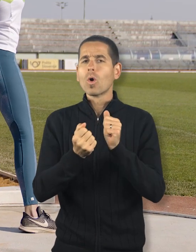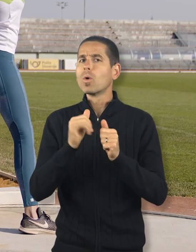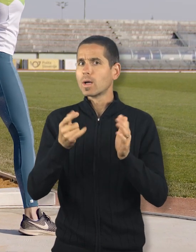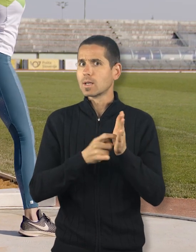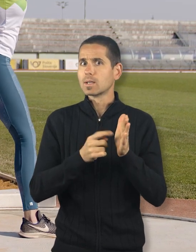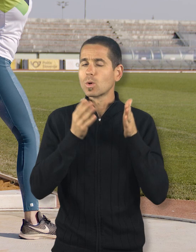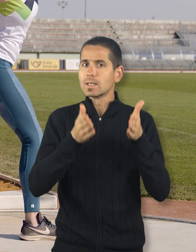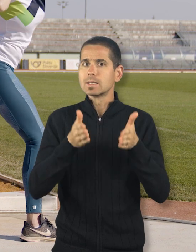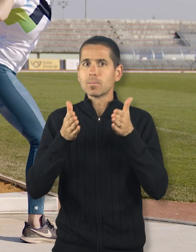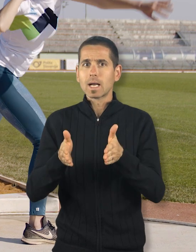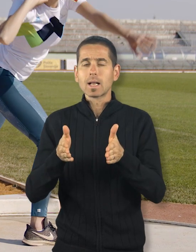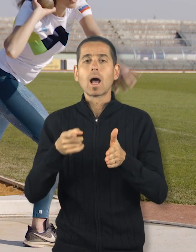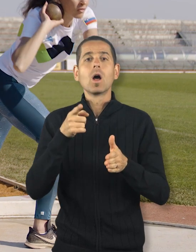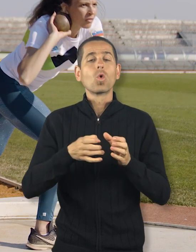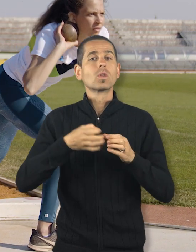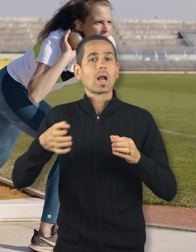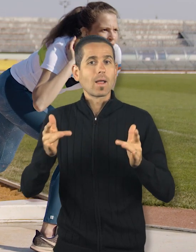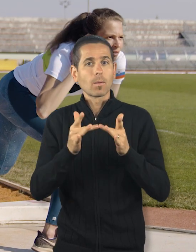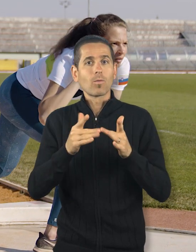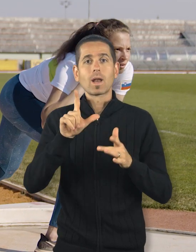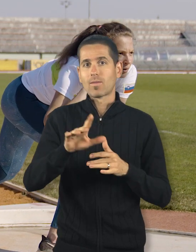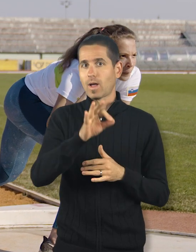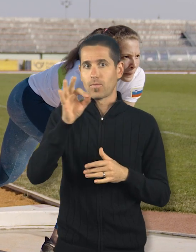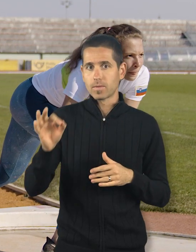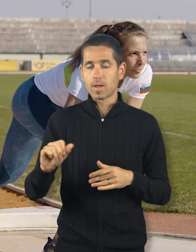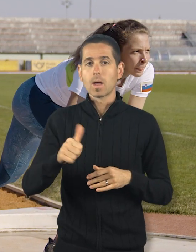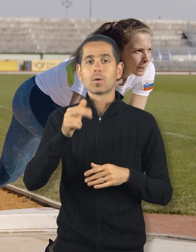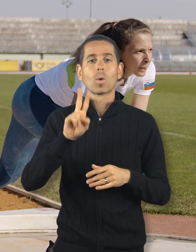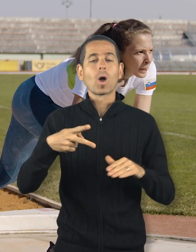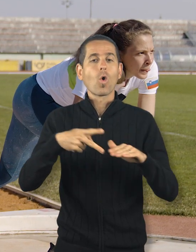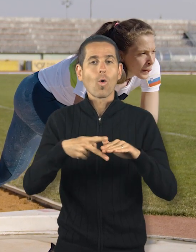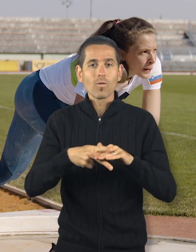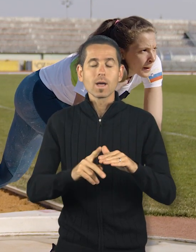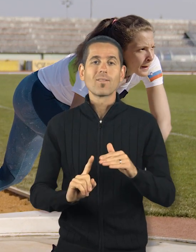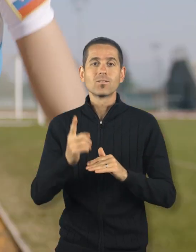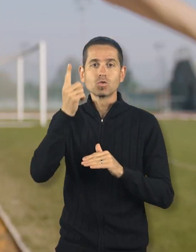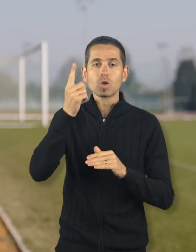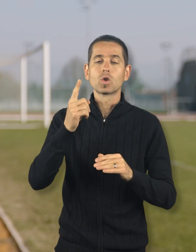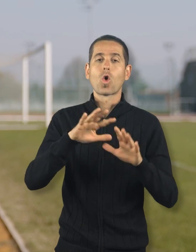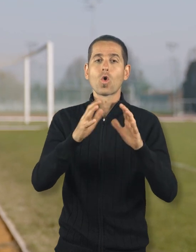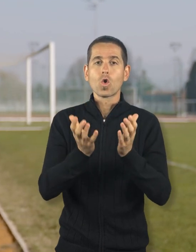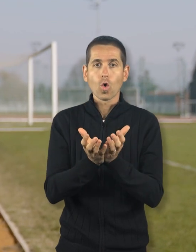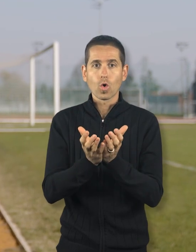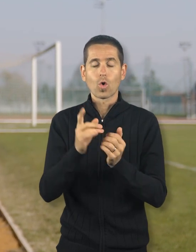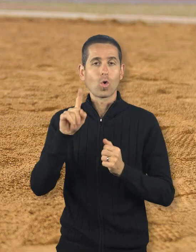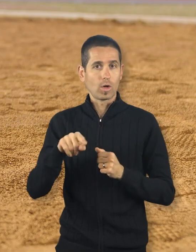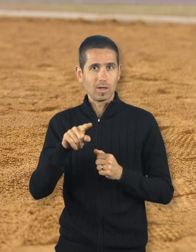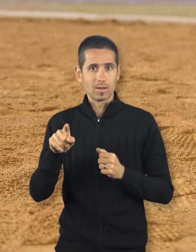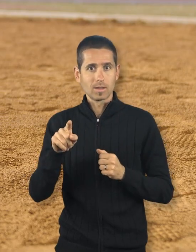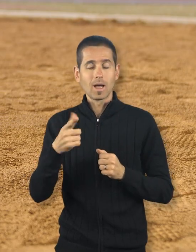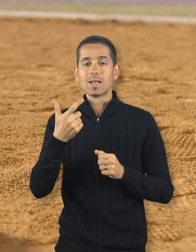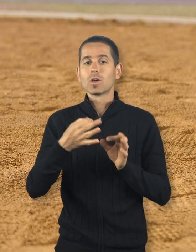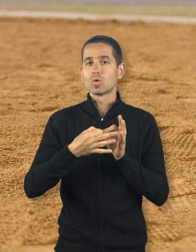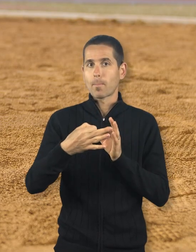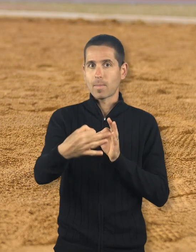Mnogoboj je kar zahtevna disciplina, tekmovanje traja 2 dni. Najprej imajo ovire, višino, kroglo